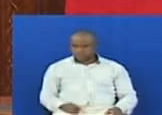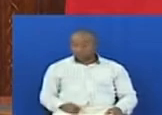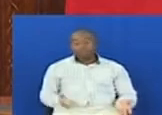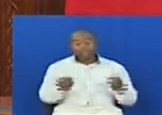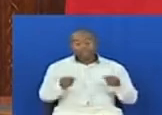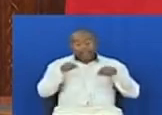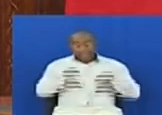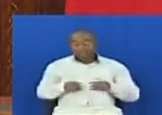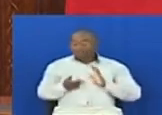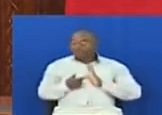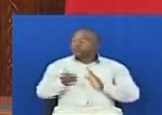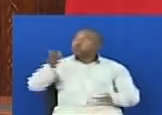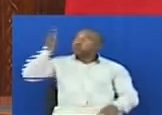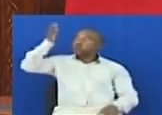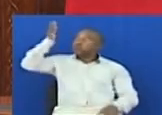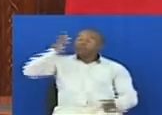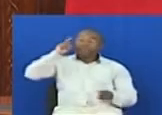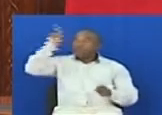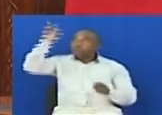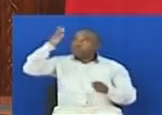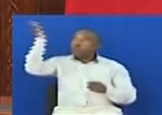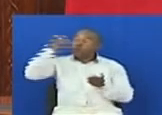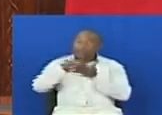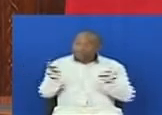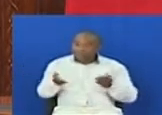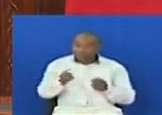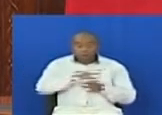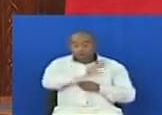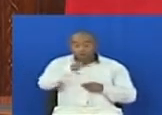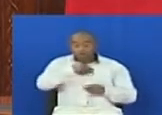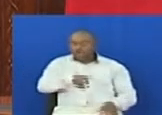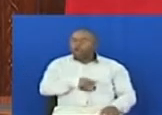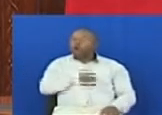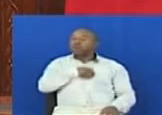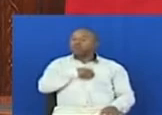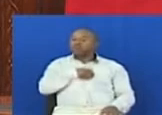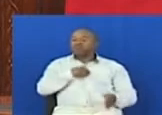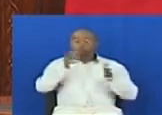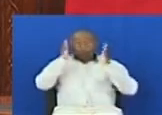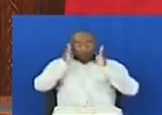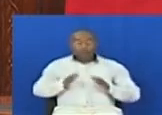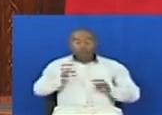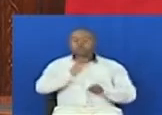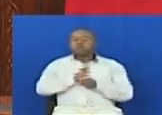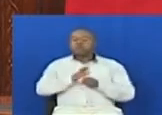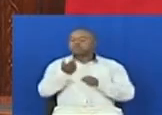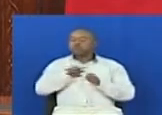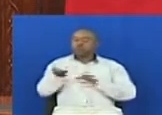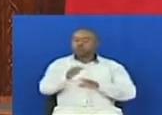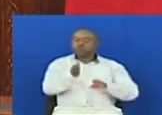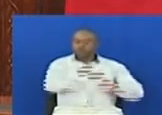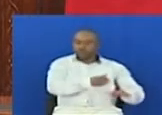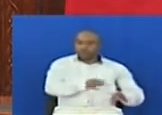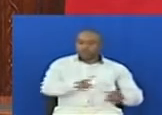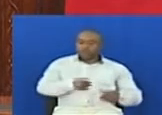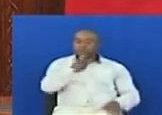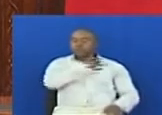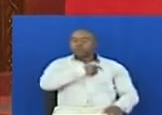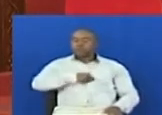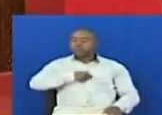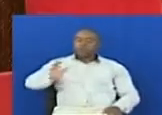Leo bila Mwenyezi Mungu leo tusingekuwa hapo humu ndani, tulishapata hofu kwa bunge zime tungekufa. Lakini ametutoa